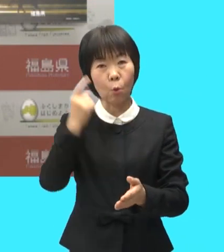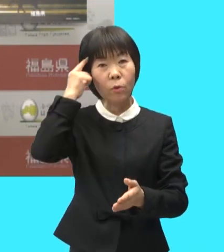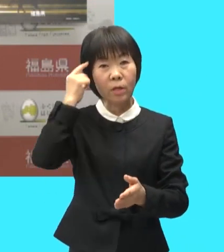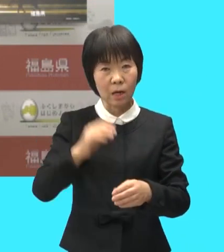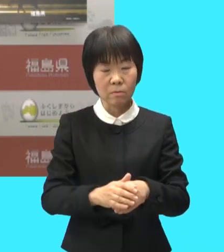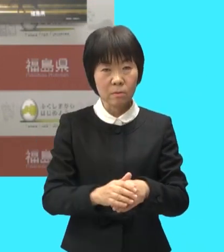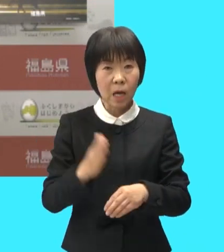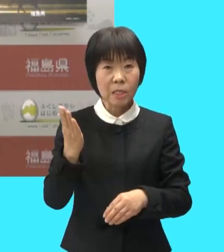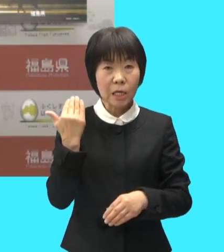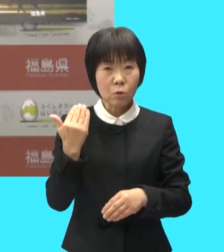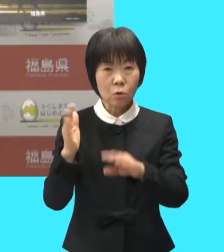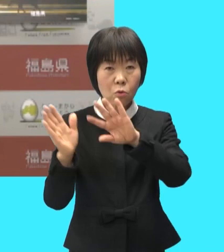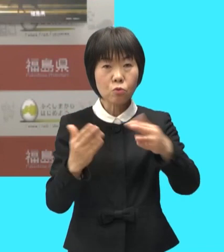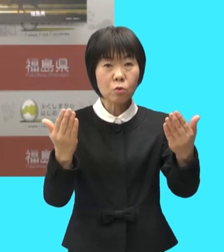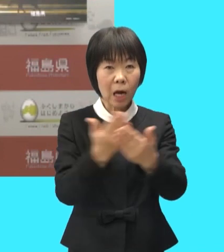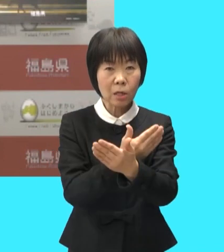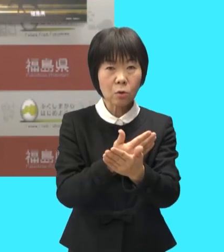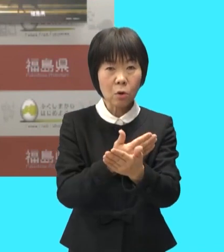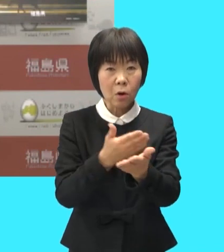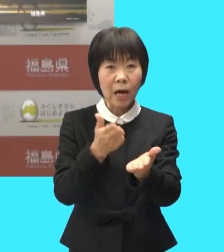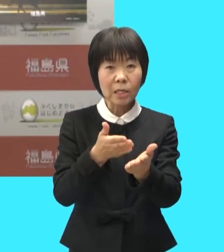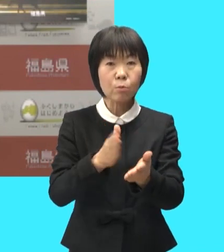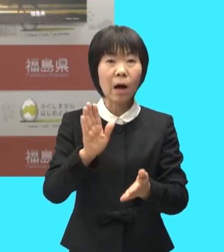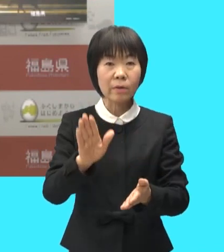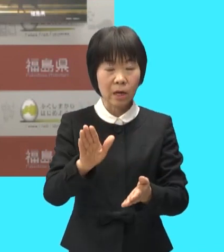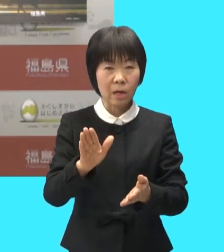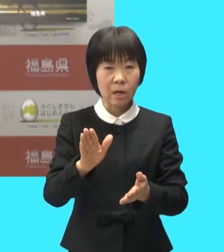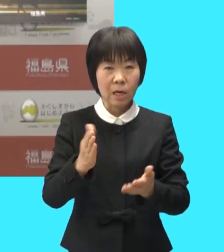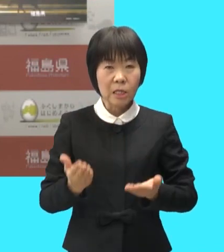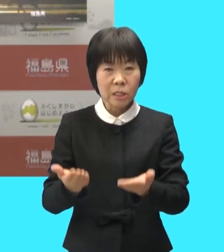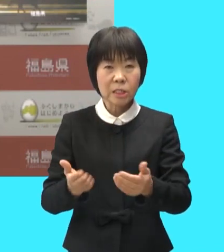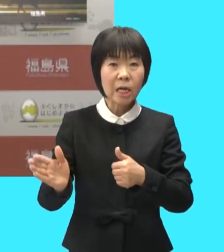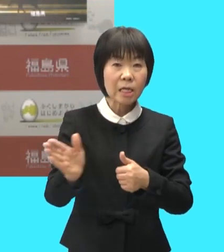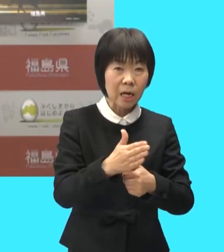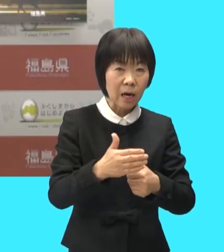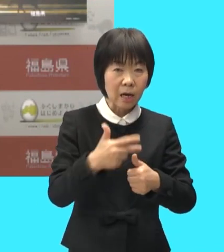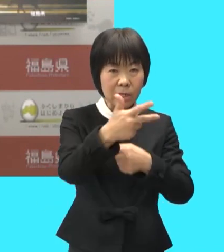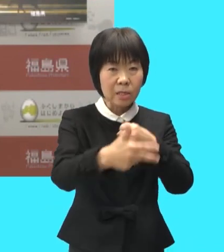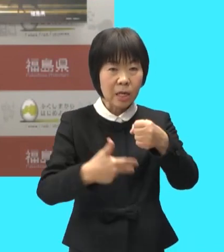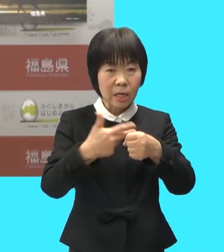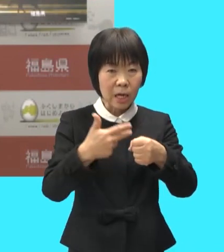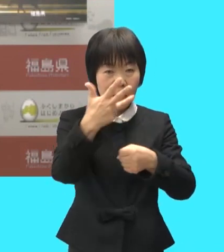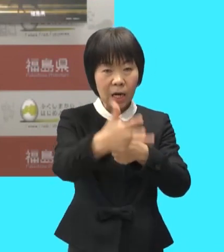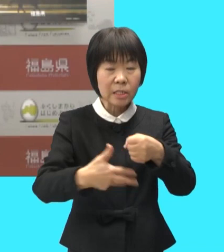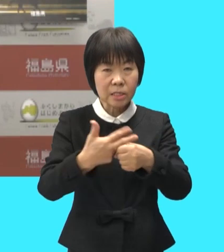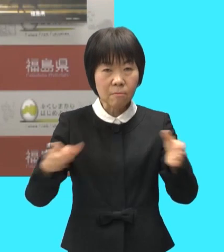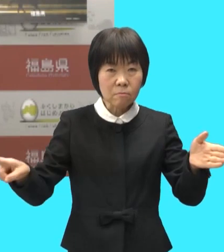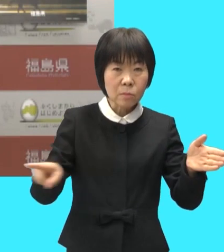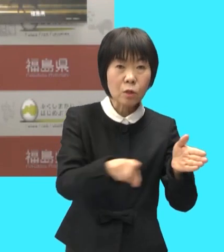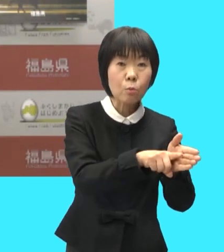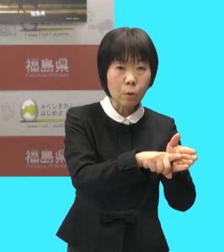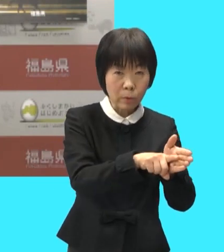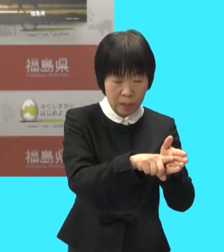つは、先ほど風化の話もあったんですが、震災から7年、8年、こういって時間が経過していくととも